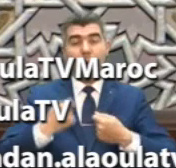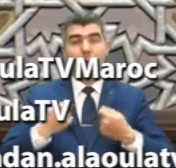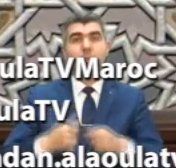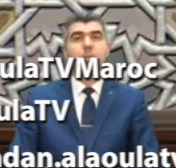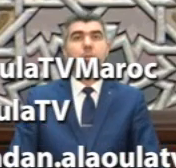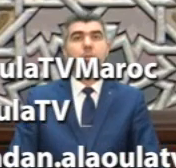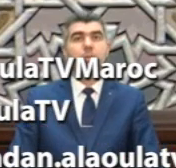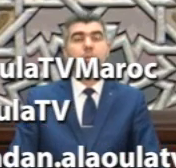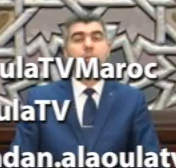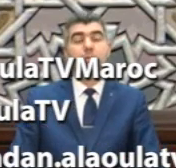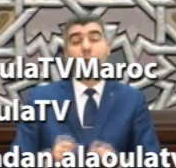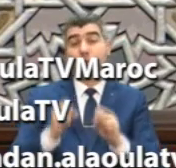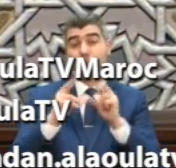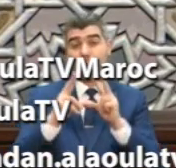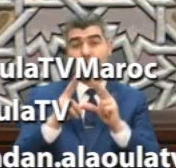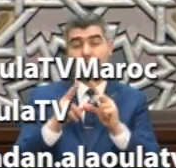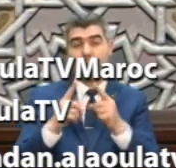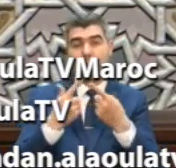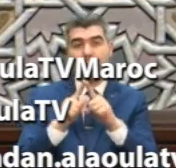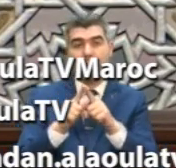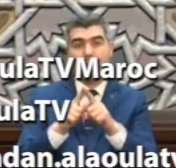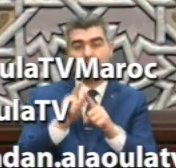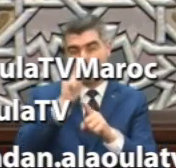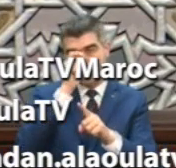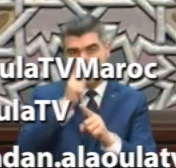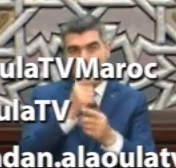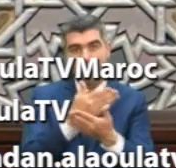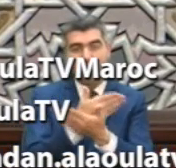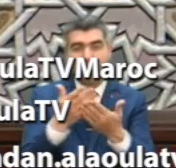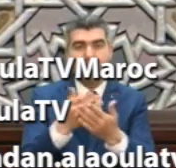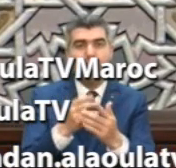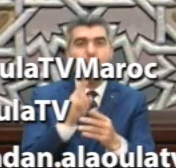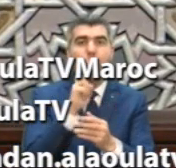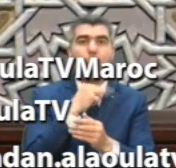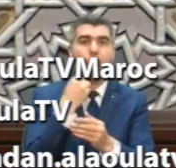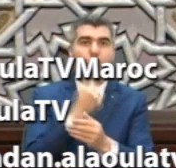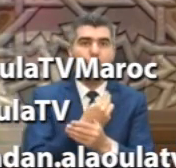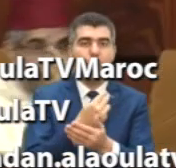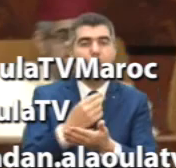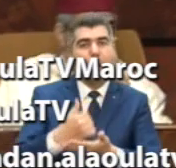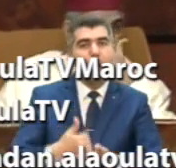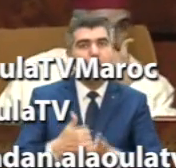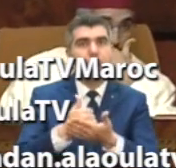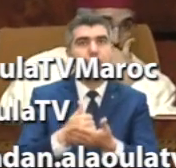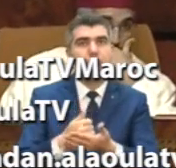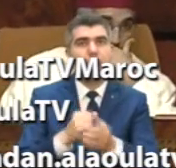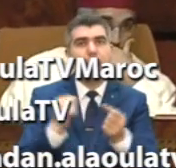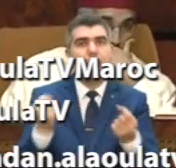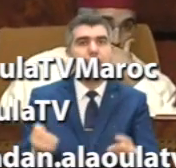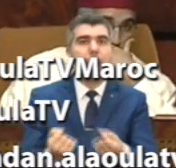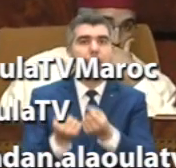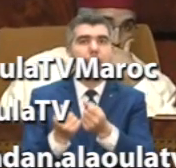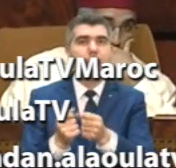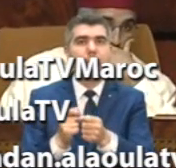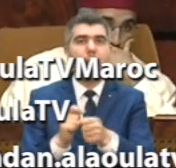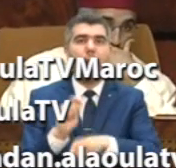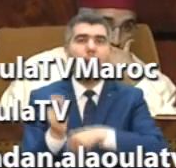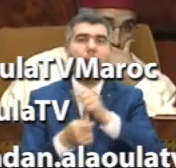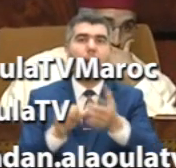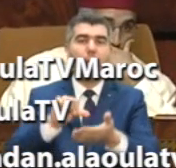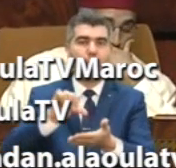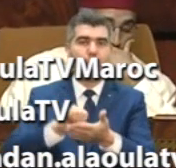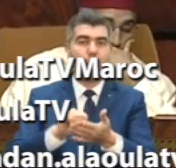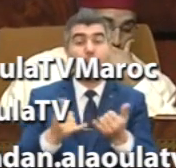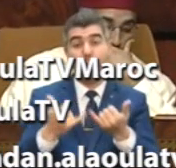الوزيرة، نتمن كل المجهودات الوزارية الحكومية الهادفة لتنمية العالم القروي، لكن اليوم